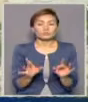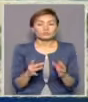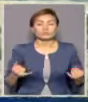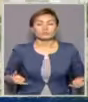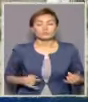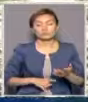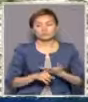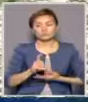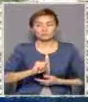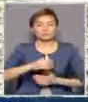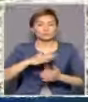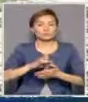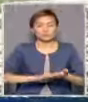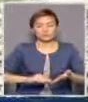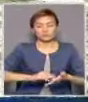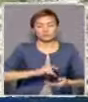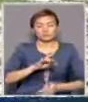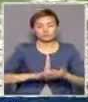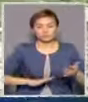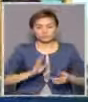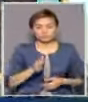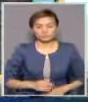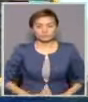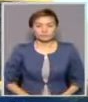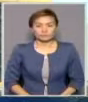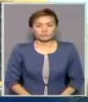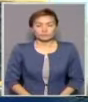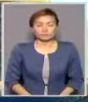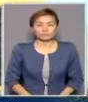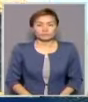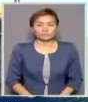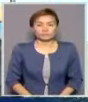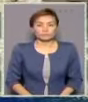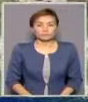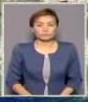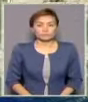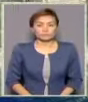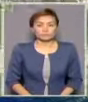айтуынша, игі бастама алдағы уақытта да жалғасын табады. Айзада Ғабит, Айбек Ғалымов, жаңалық қызметі.